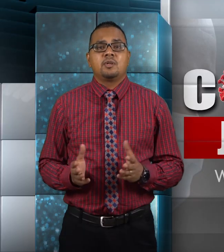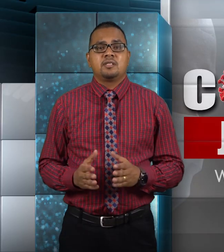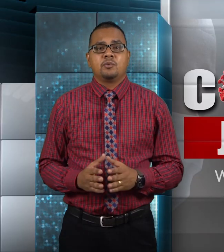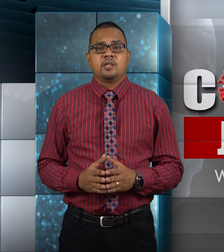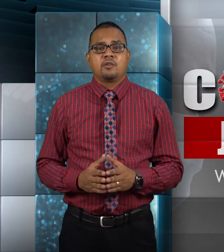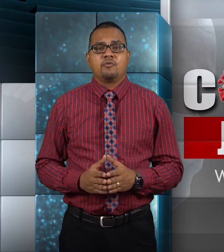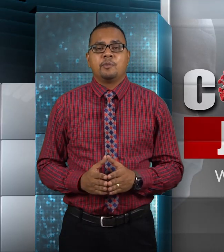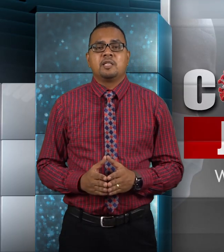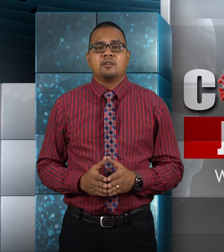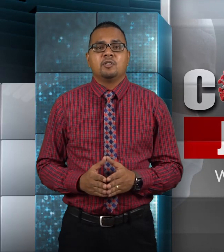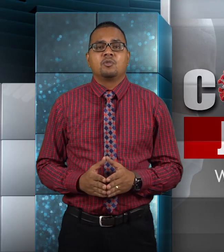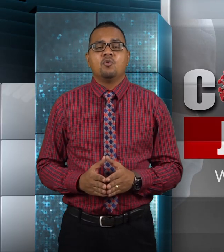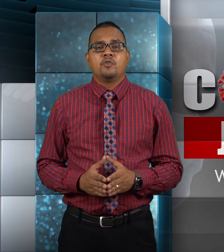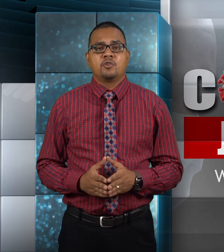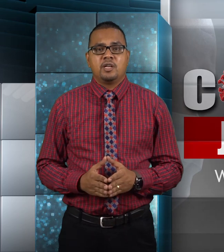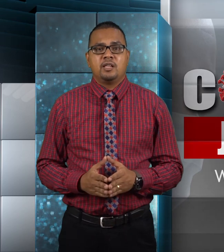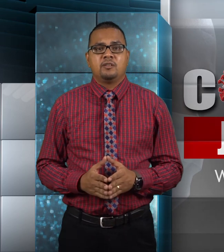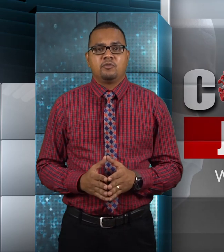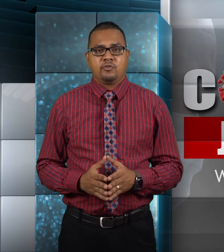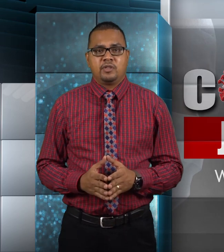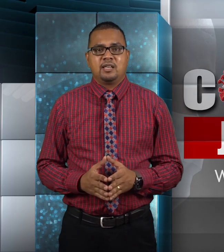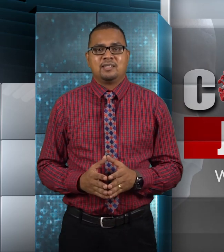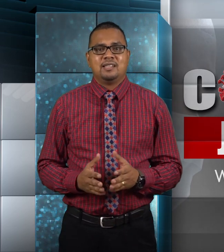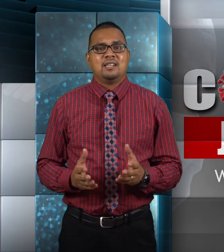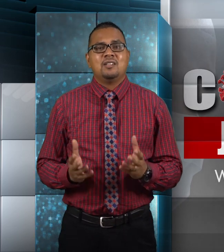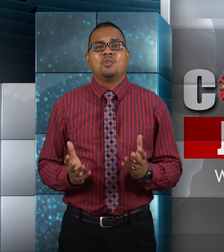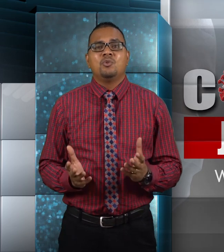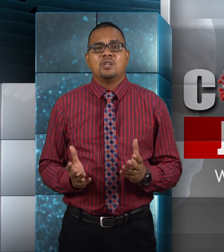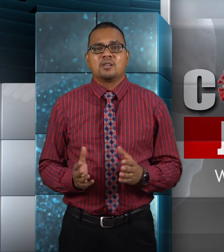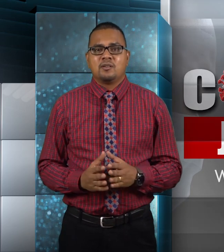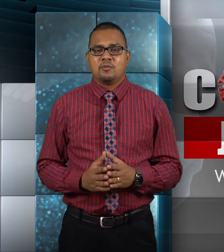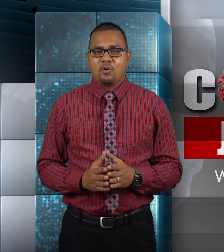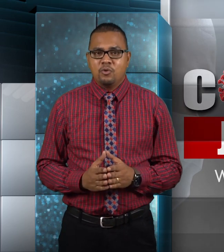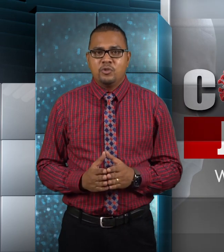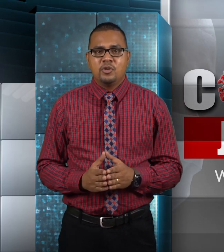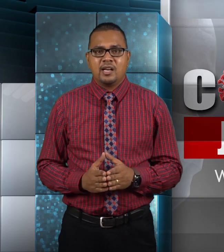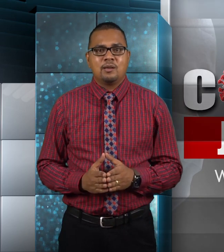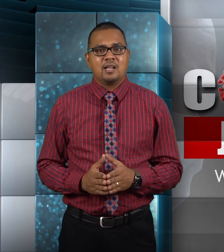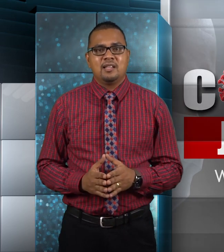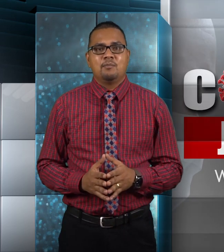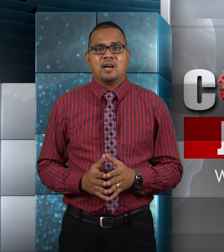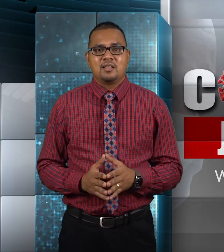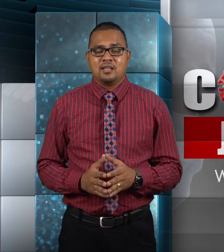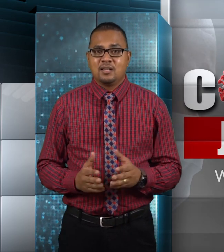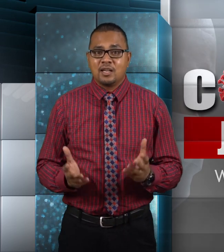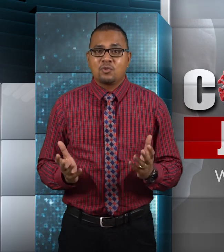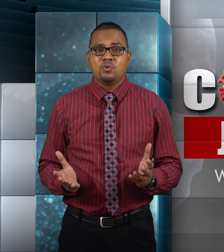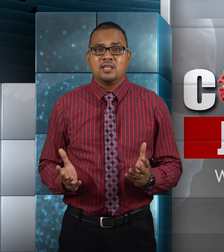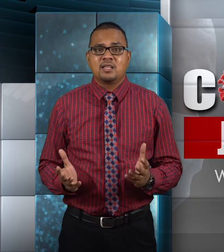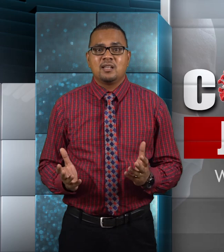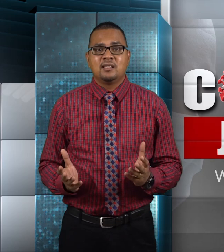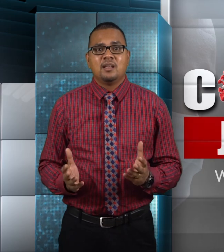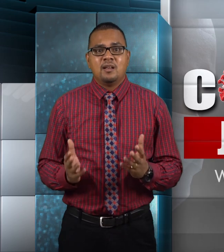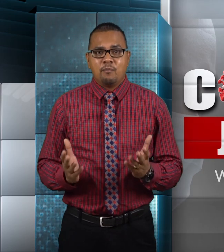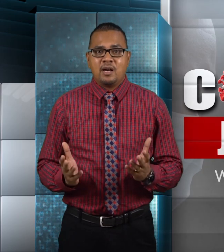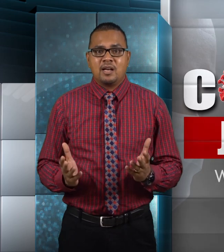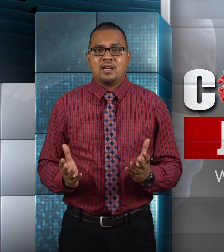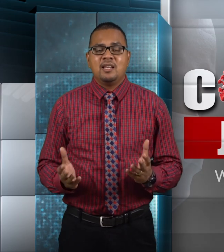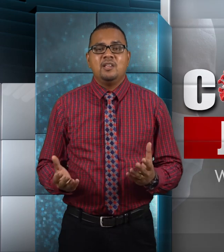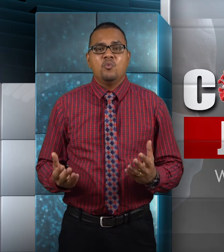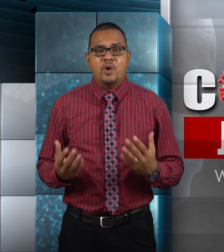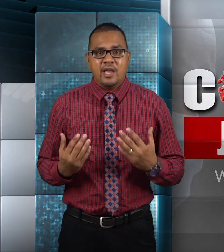Dit was het weer voor wat betreft het COVID-journaal voor vandaag. Natuurlijk houden jullie allemaal aan de maatregelen. Het gaat goed in het land,